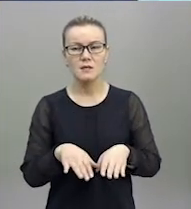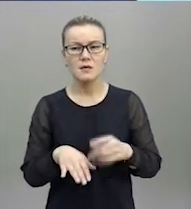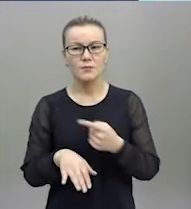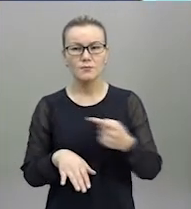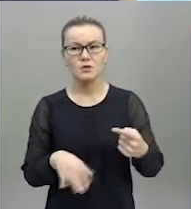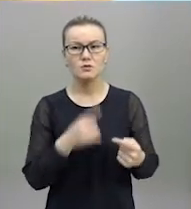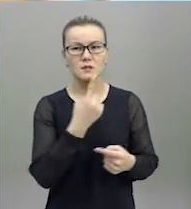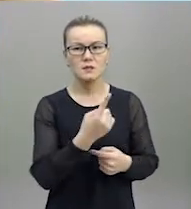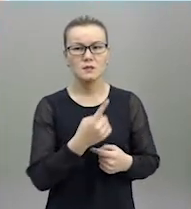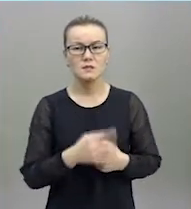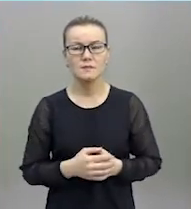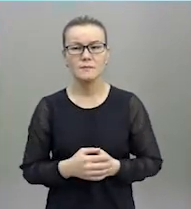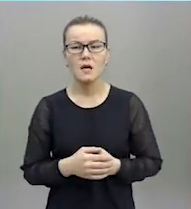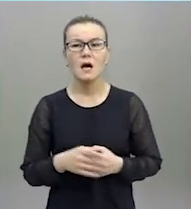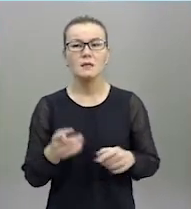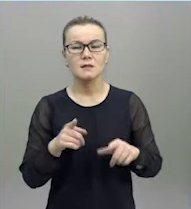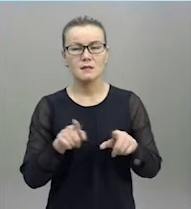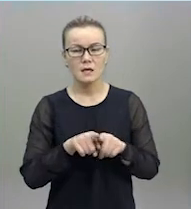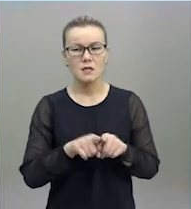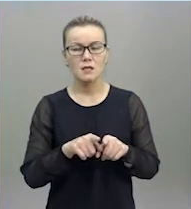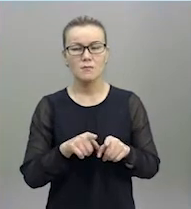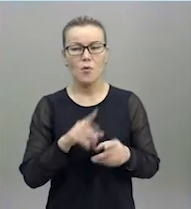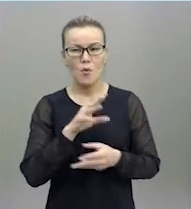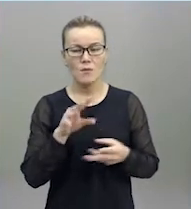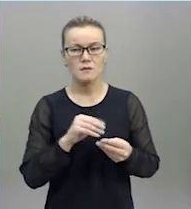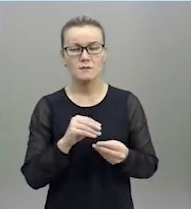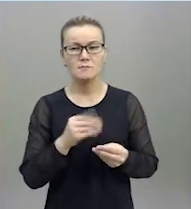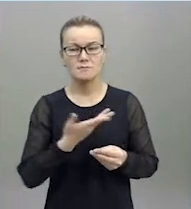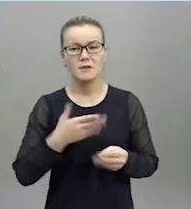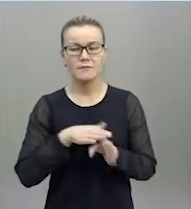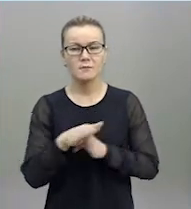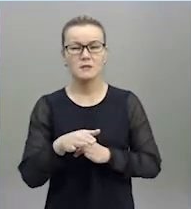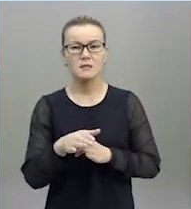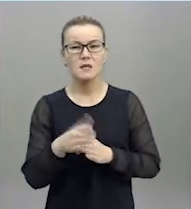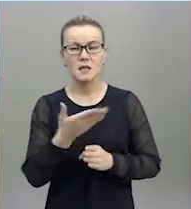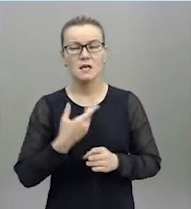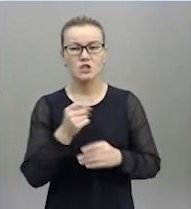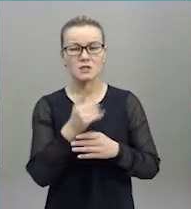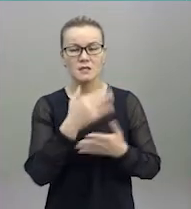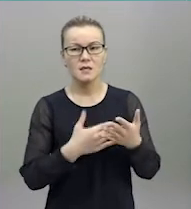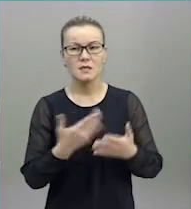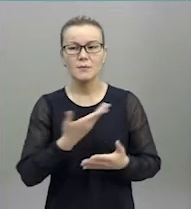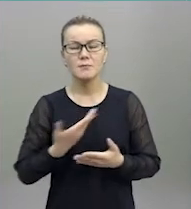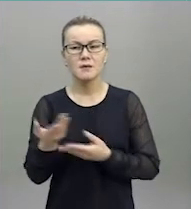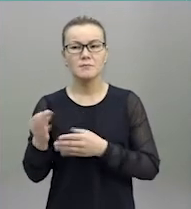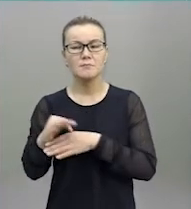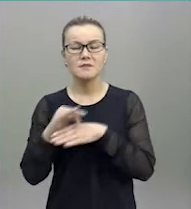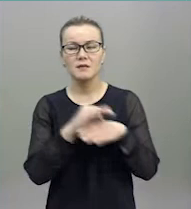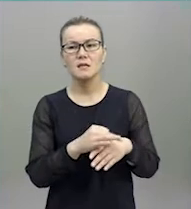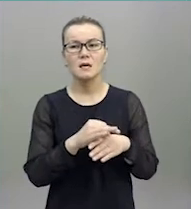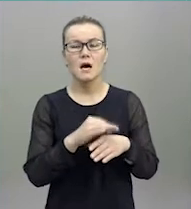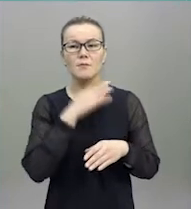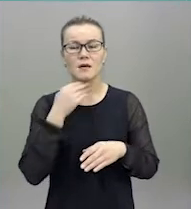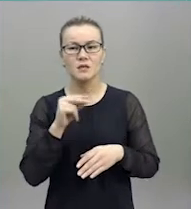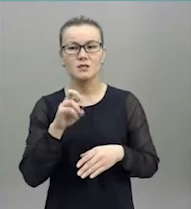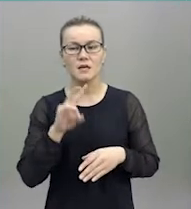единица таким образом мы выполнили наше задание мы привели многочлен к стандартному